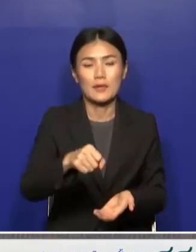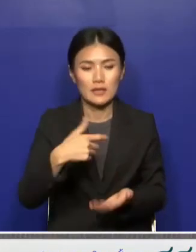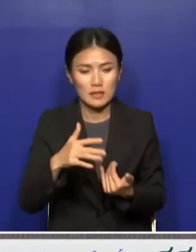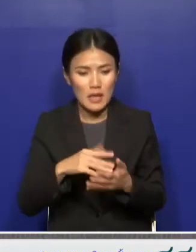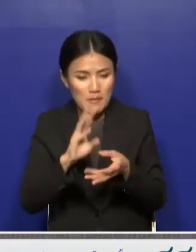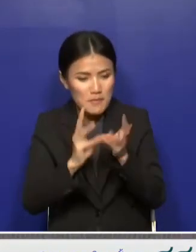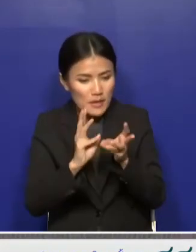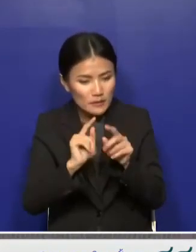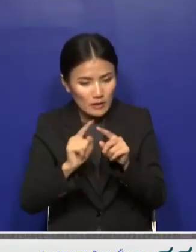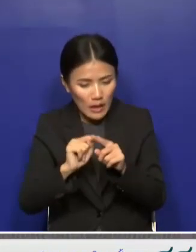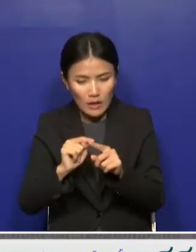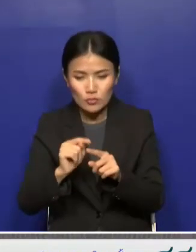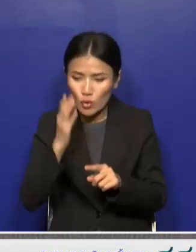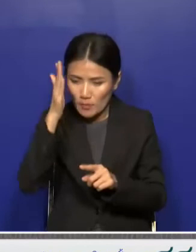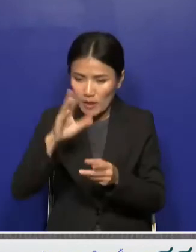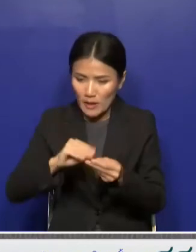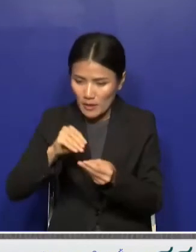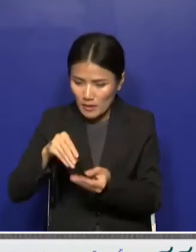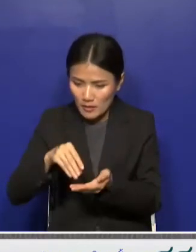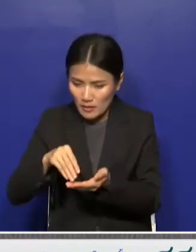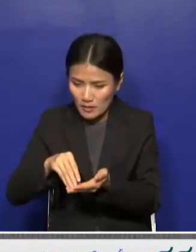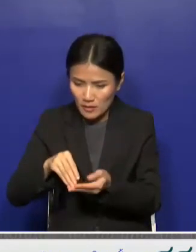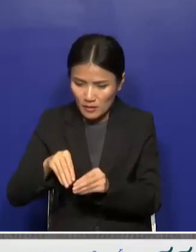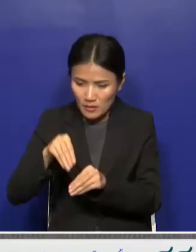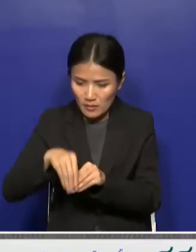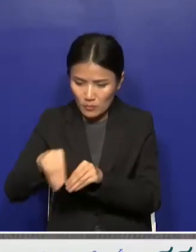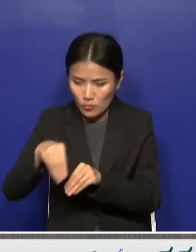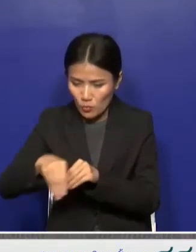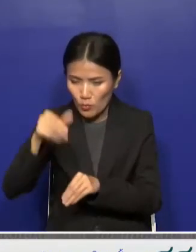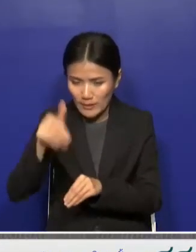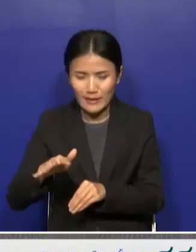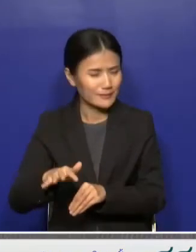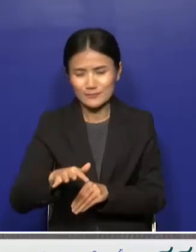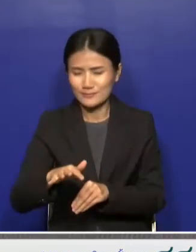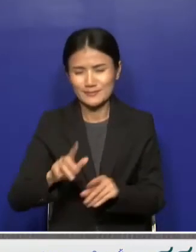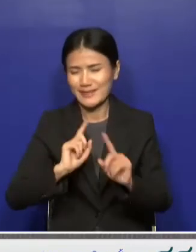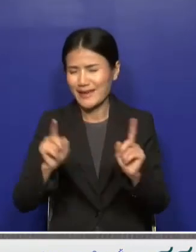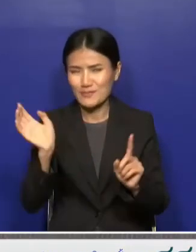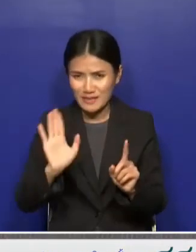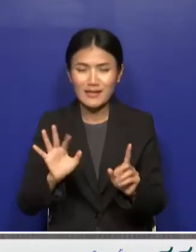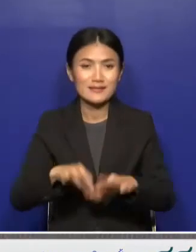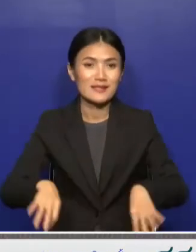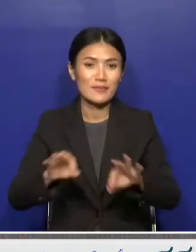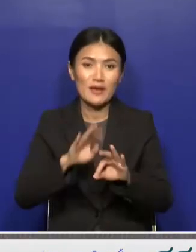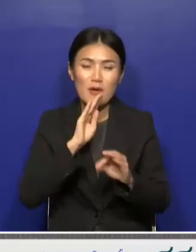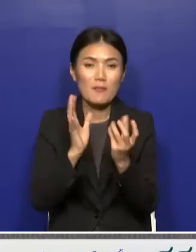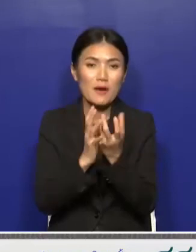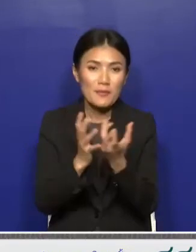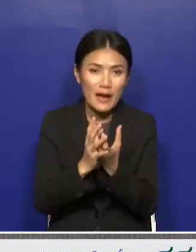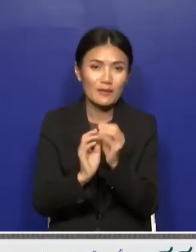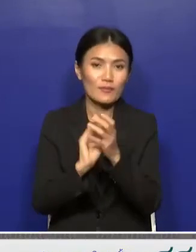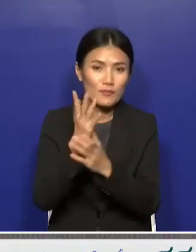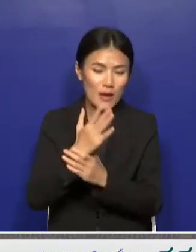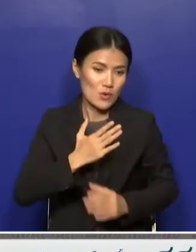ได้อันนี้ผมได้รับคำยืนยันครับว่าไม่จริงนะครับในโดยอย่างยิ่งพืชพันธุ์ที่เป็นของเราเองของหน่วยราช